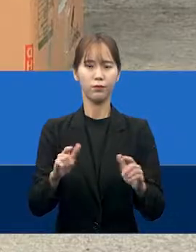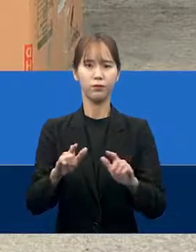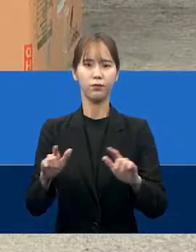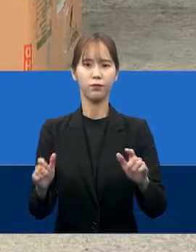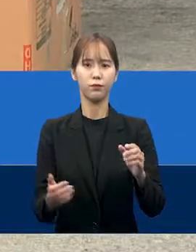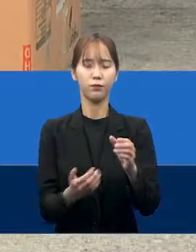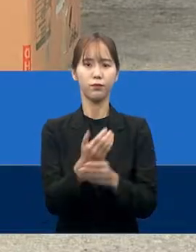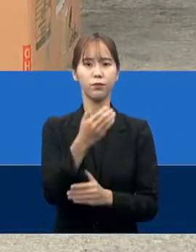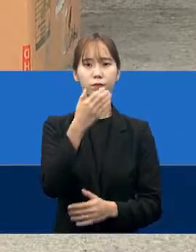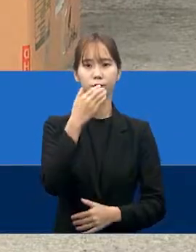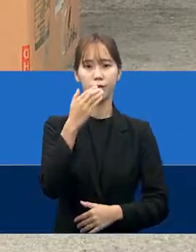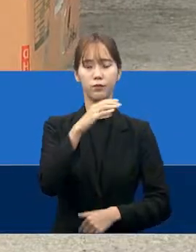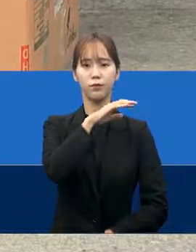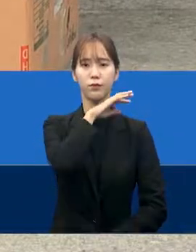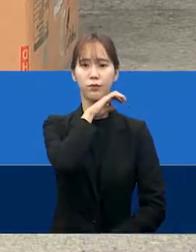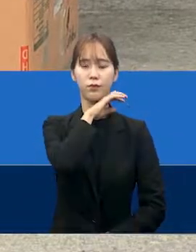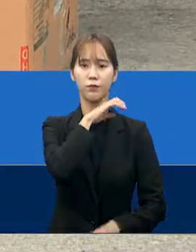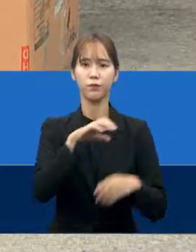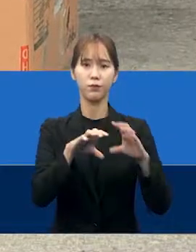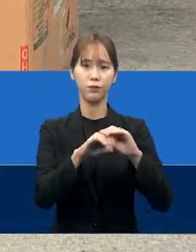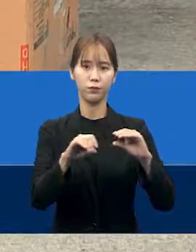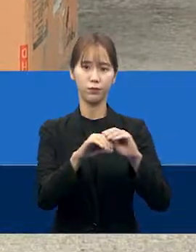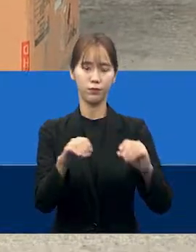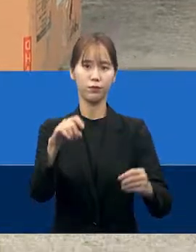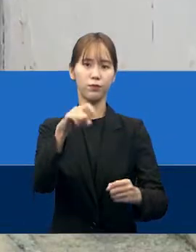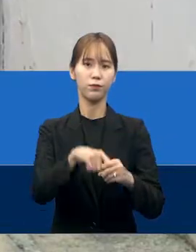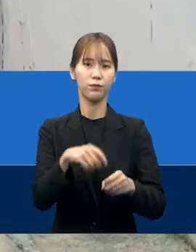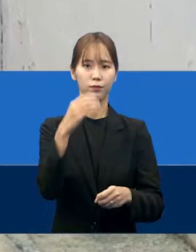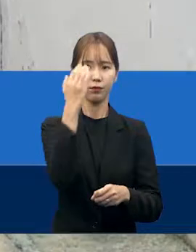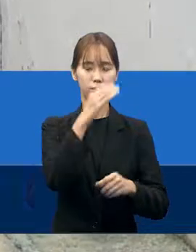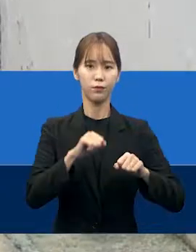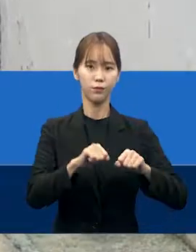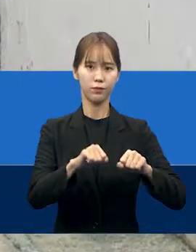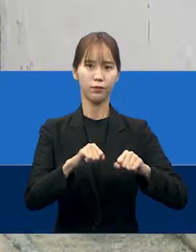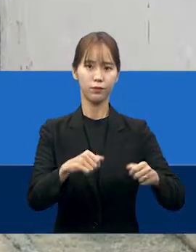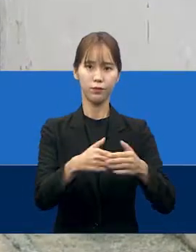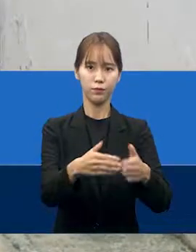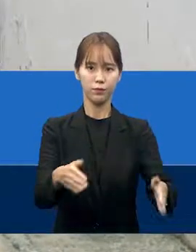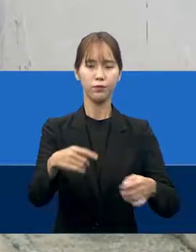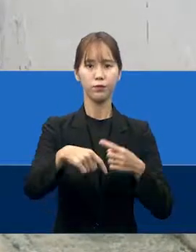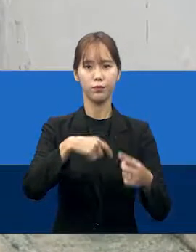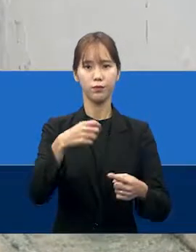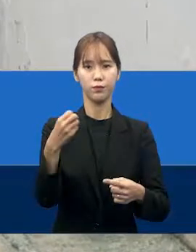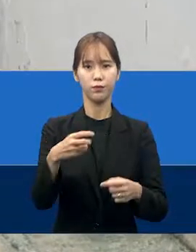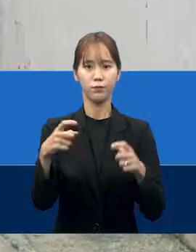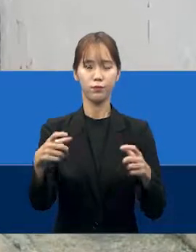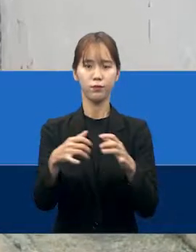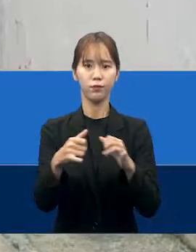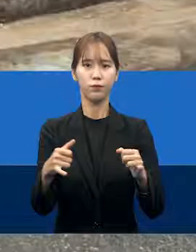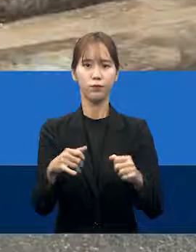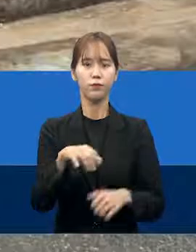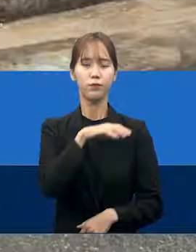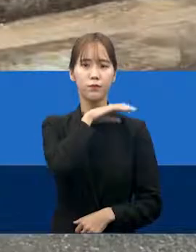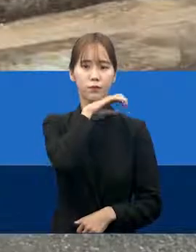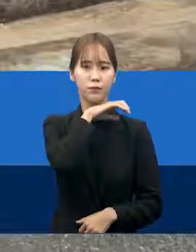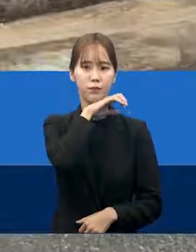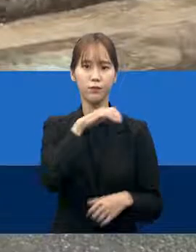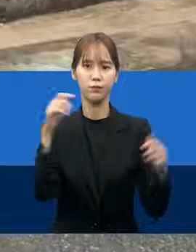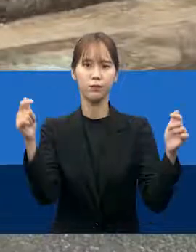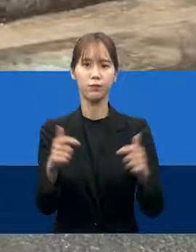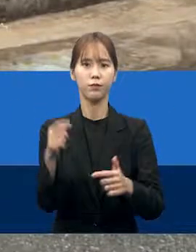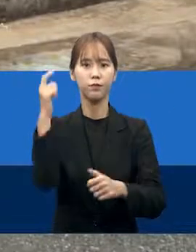휴무로 발생할 수 있는 민원 처리를 위해 청소대책상황실과 수거기동반을 운영해 주민 불편 사항을